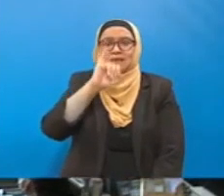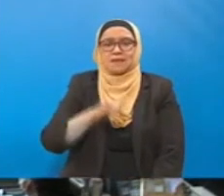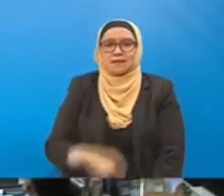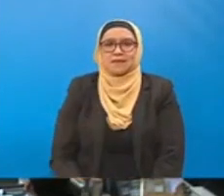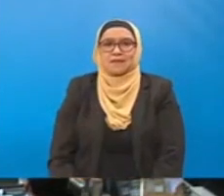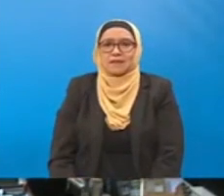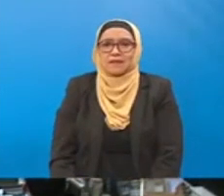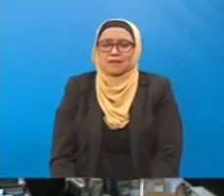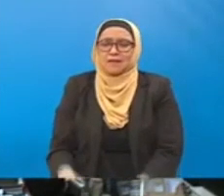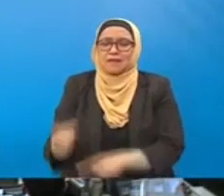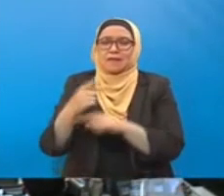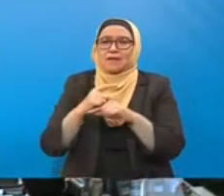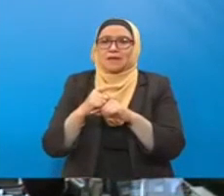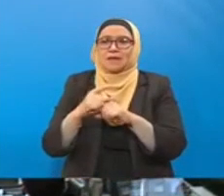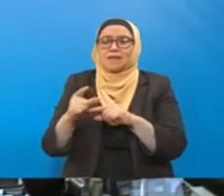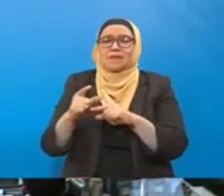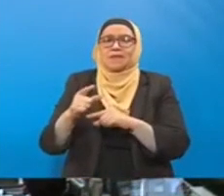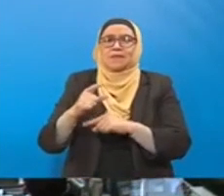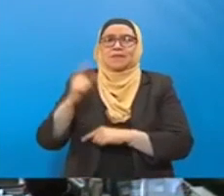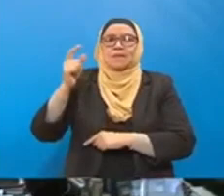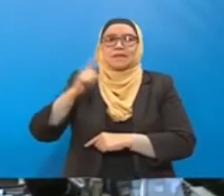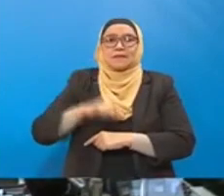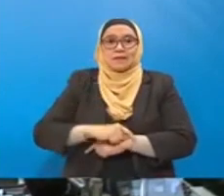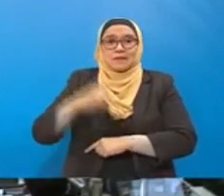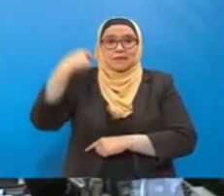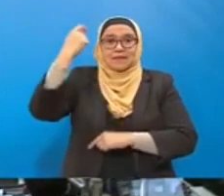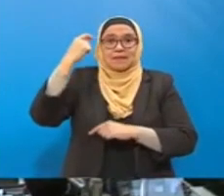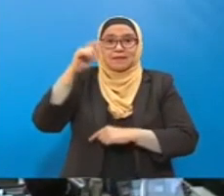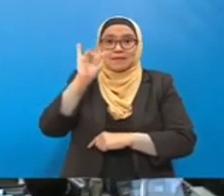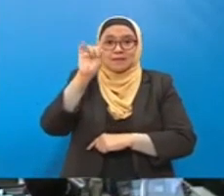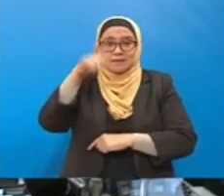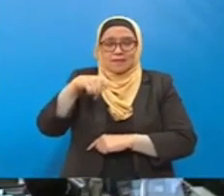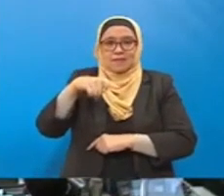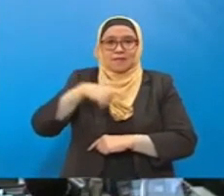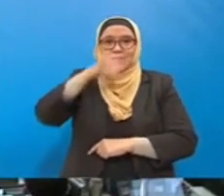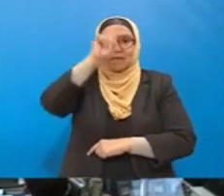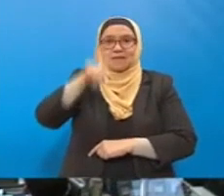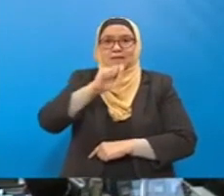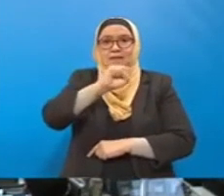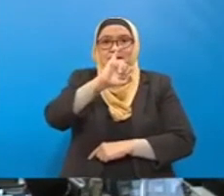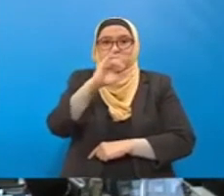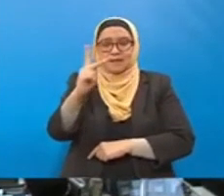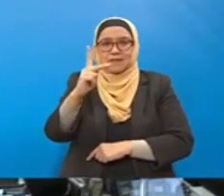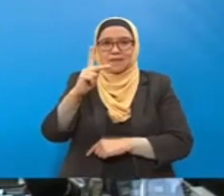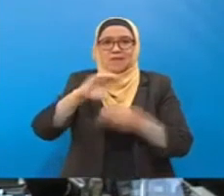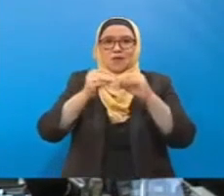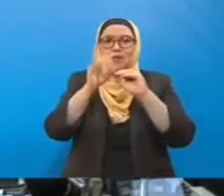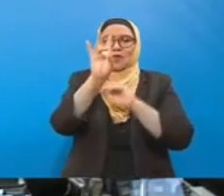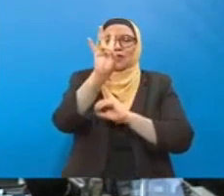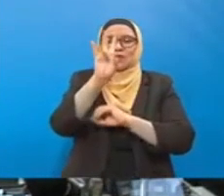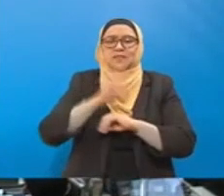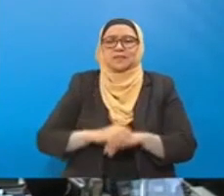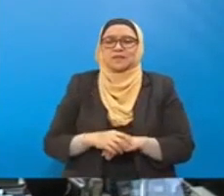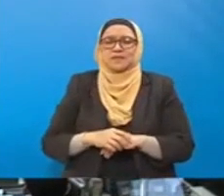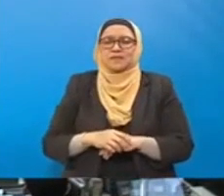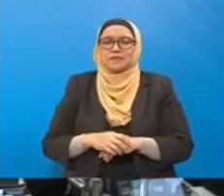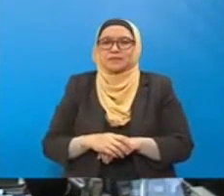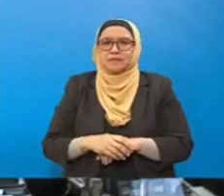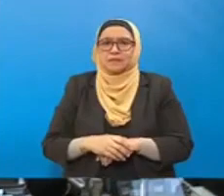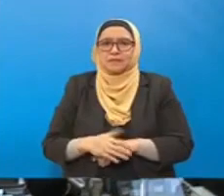betul soalan c67 kecil yang luar negeri atau timpalannya